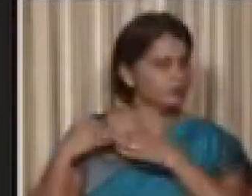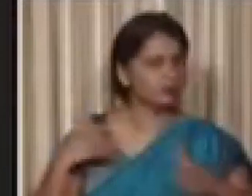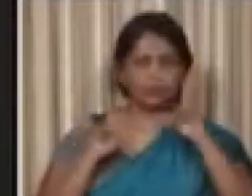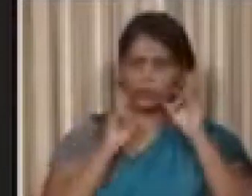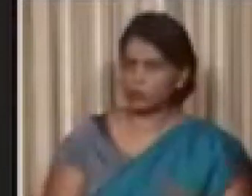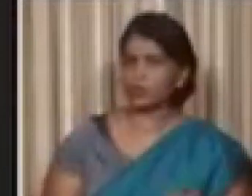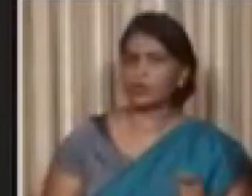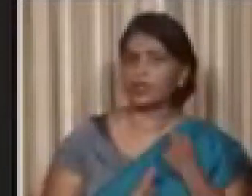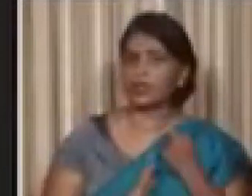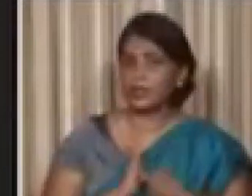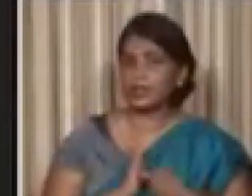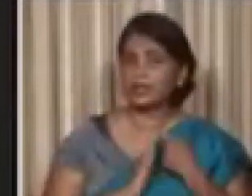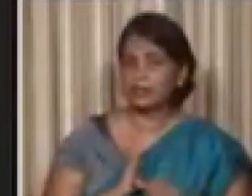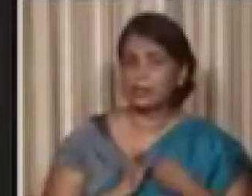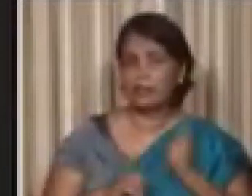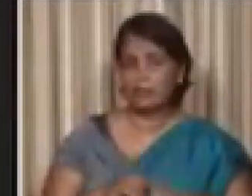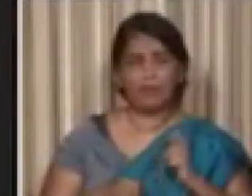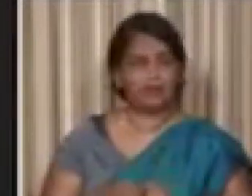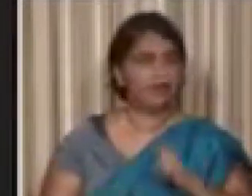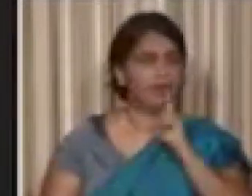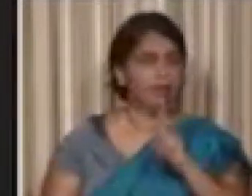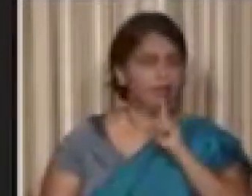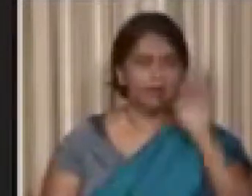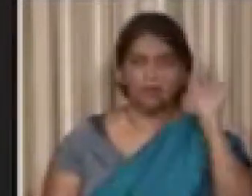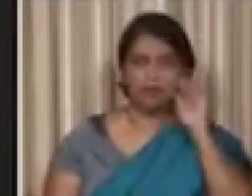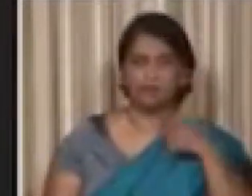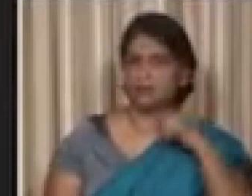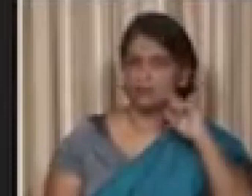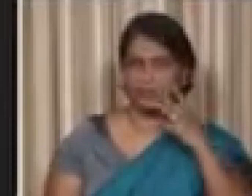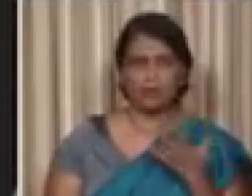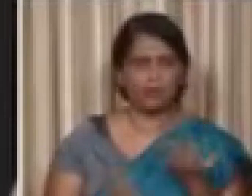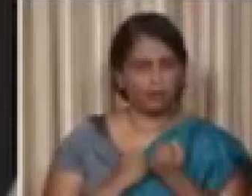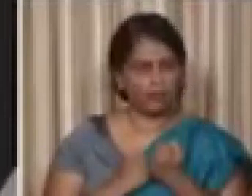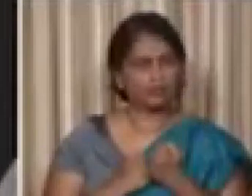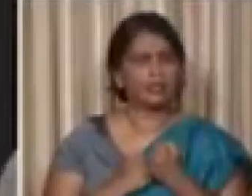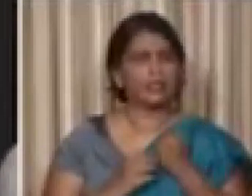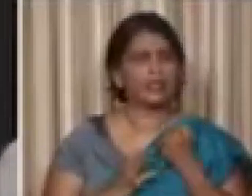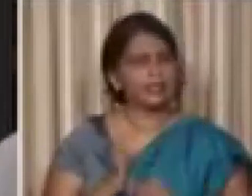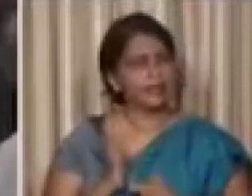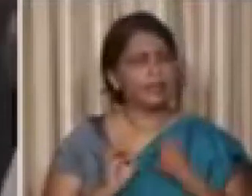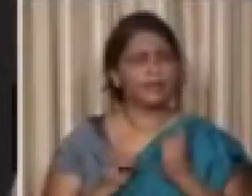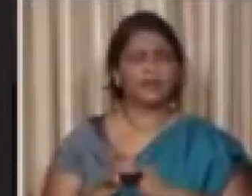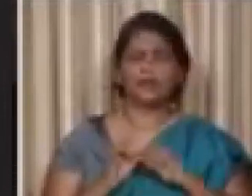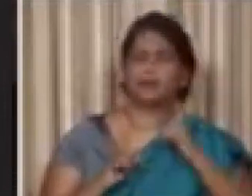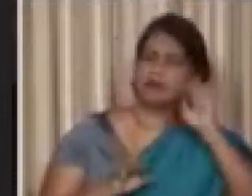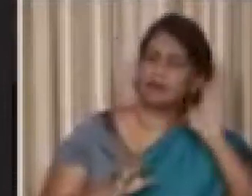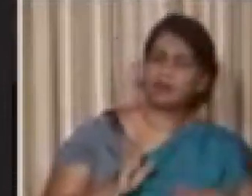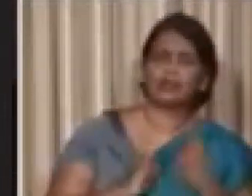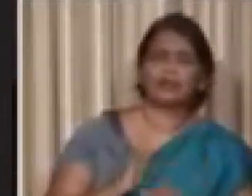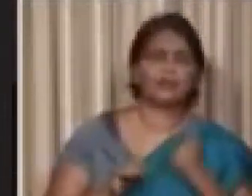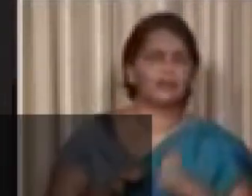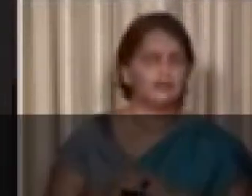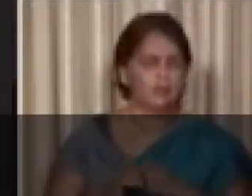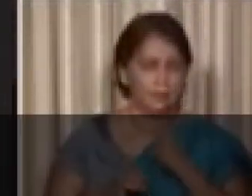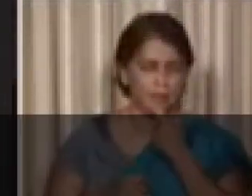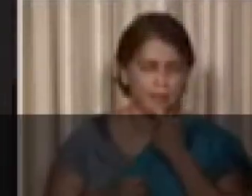තරම් රීති ප්‍රශ්න මතු කරන පාර්ලිමේන්තුවක් මම දැක්කේ නැහැ. අවශ්‍ය කාරණේටත් රීති ප්‍රශ්න අනවශ්‍ය කාරණේටත්